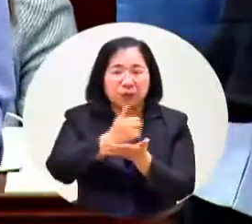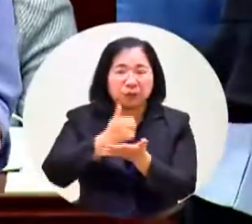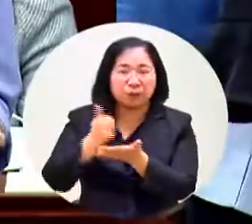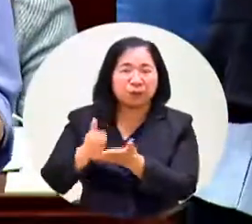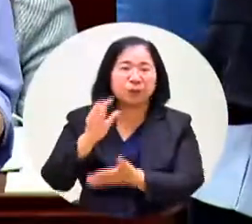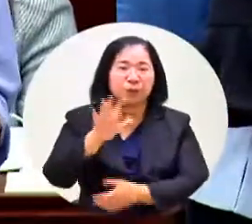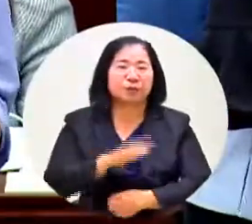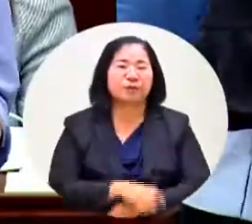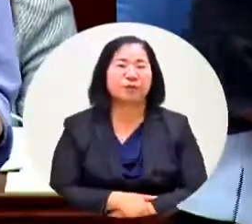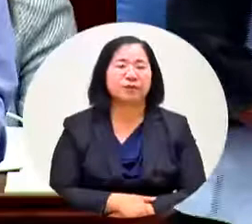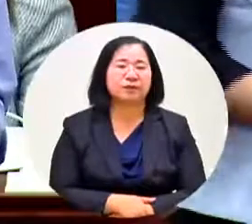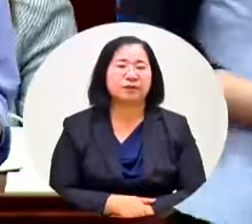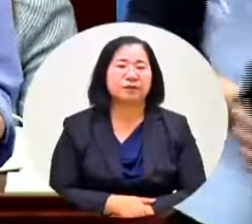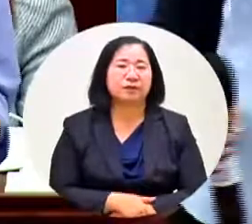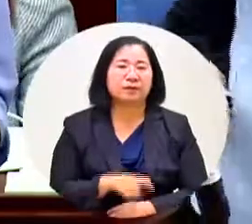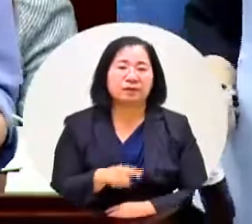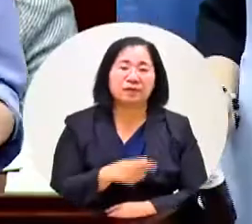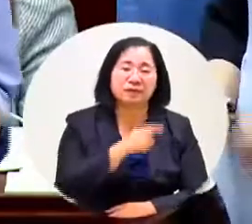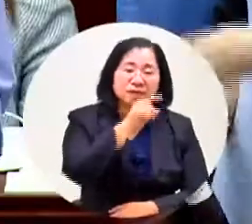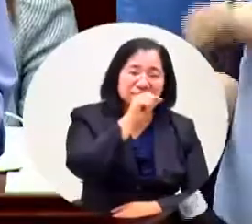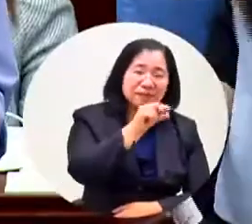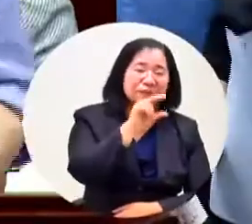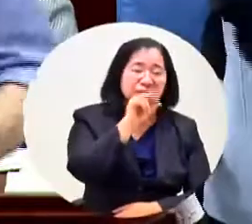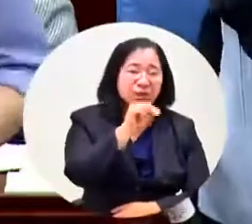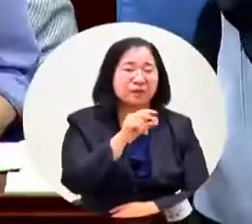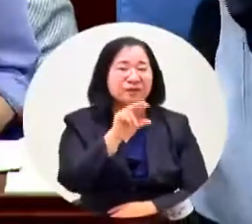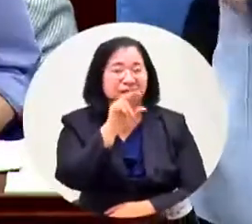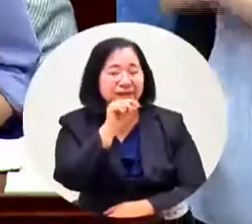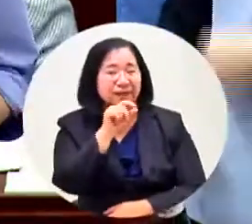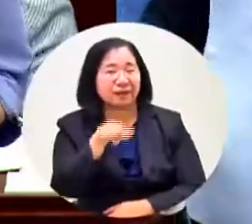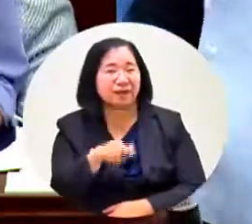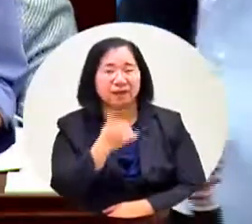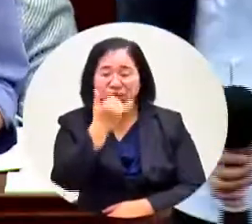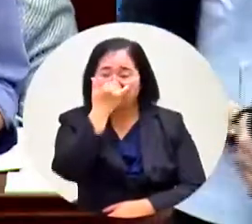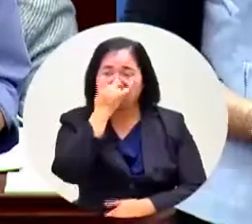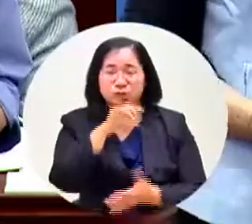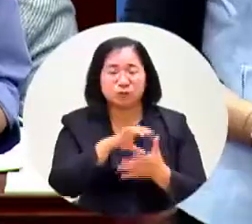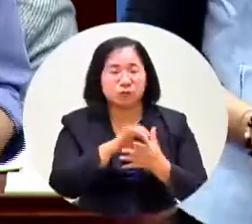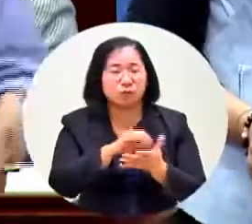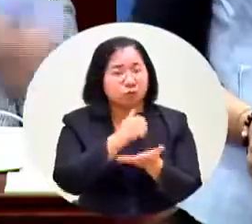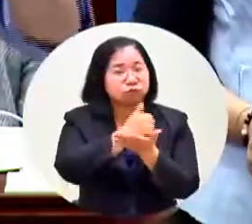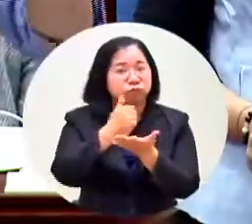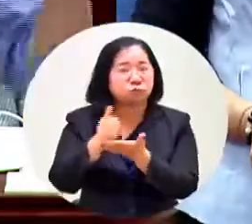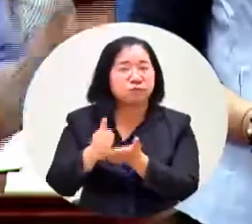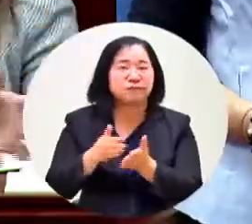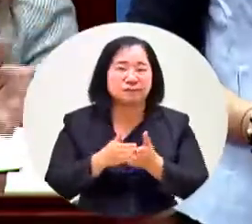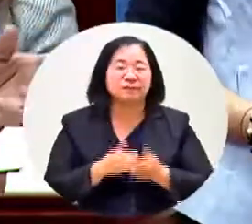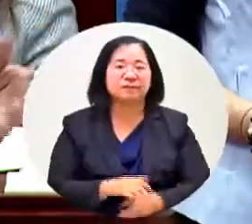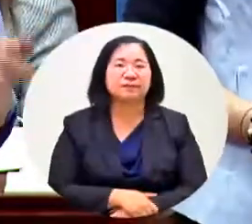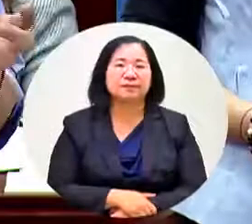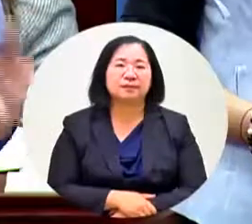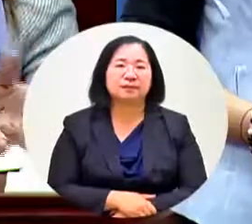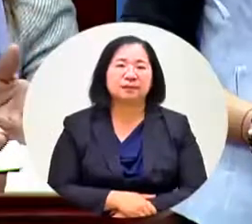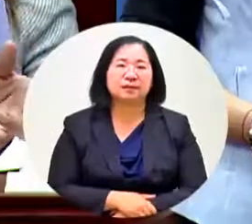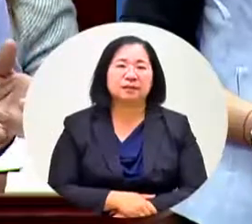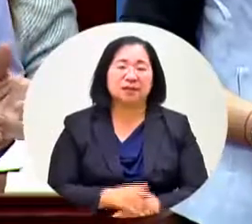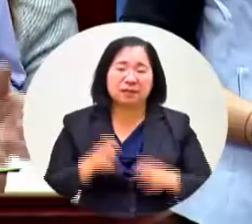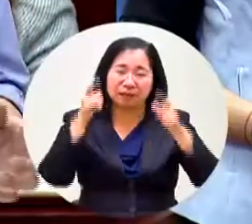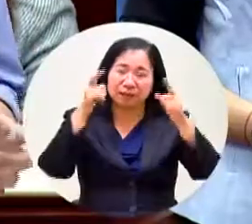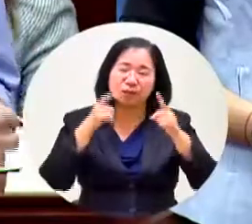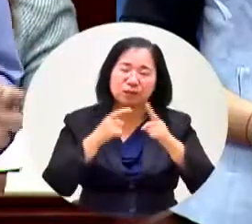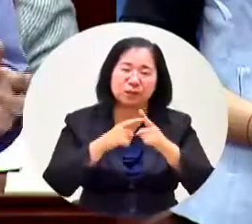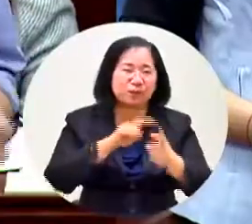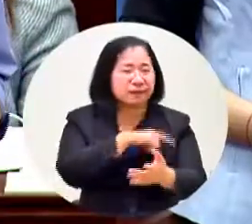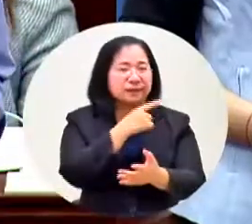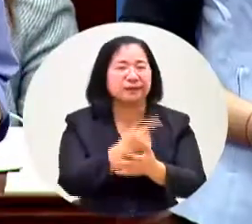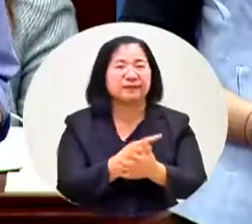资客来考察高雄投资环境络绎不绝；第四，观光客来这里观光旅游的越来越